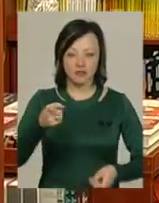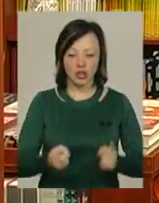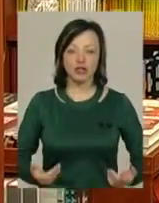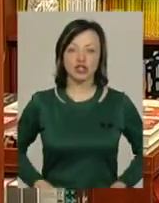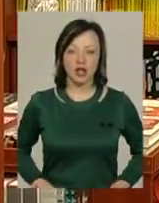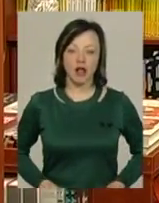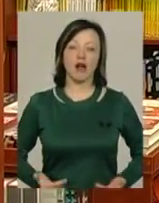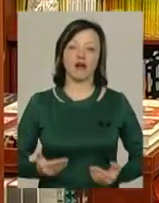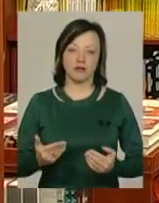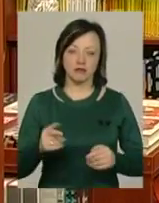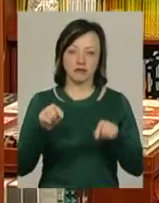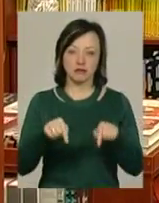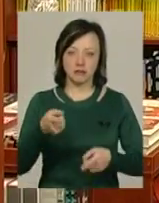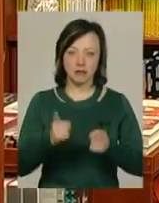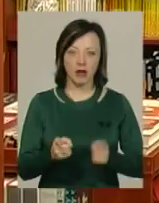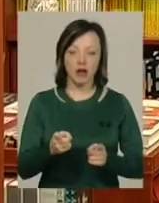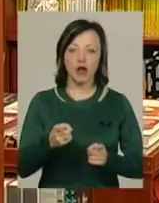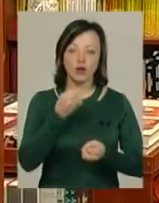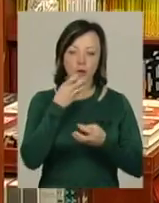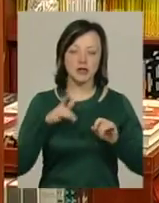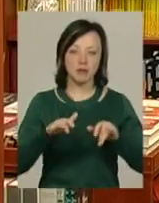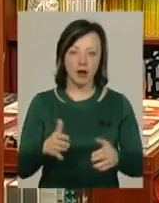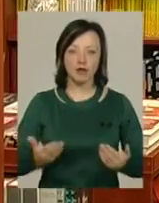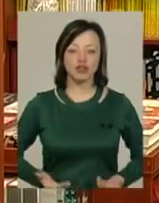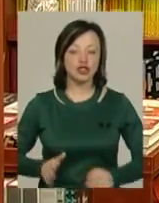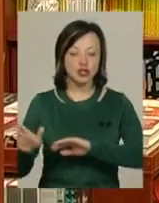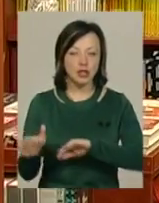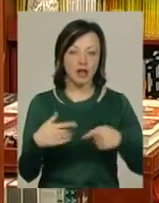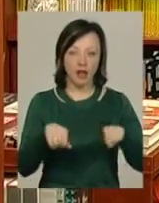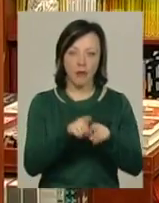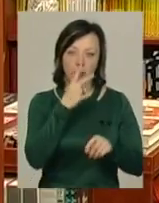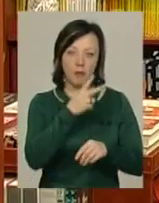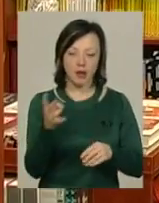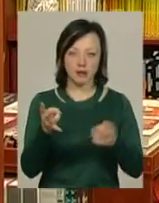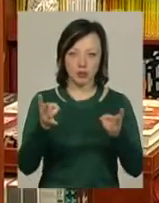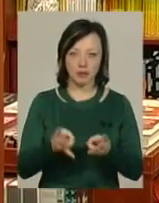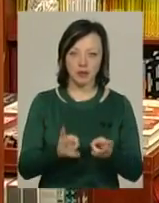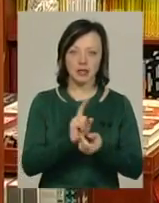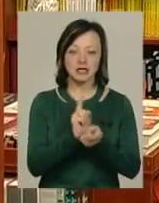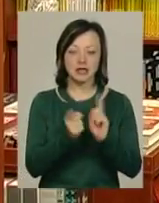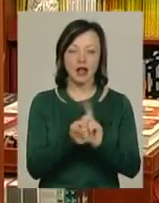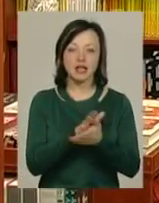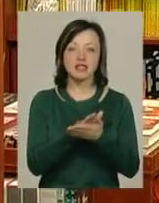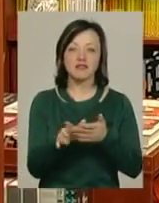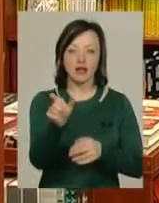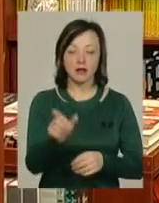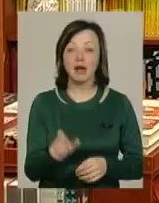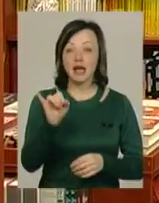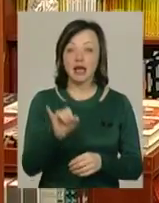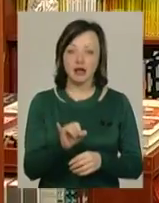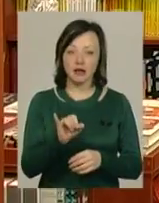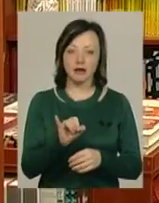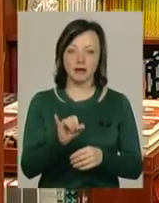світі, так, робила добрі справи, прожила своє життя таким, яким вона його бачила за потрібне, так, і стала після того святим. І